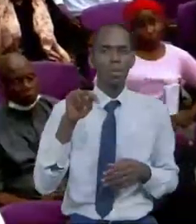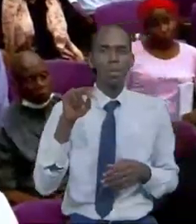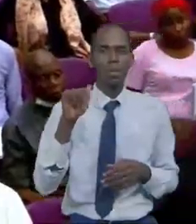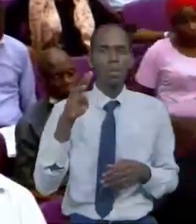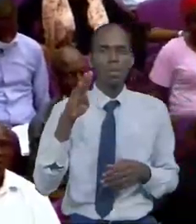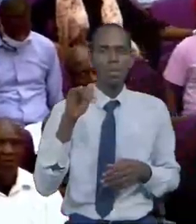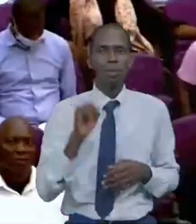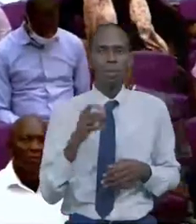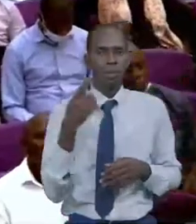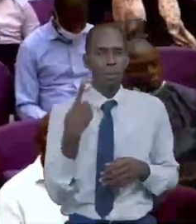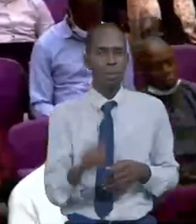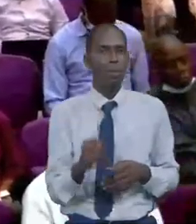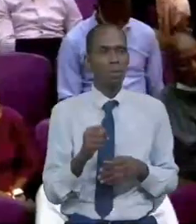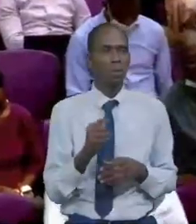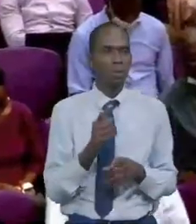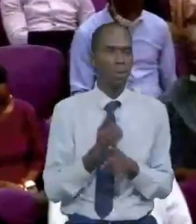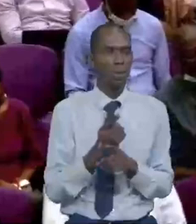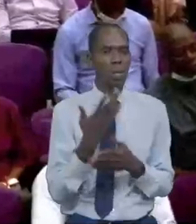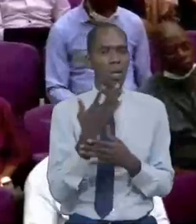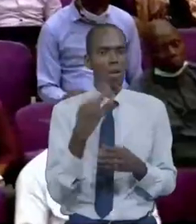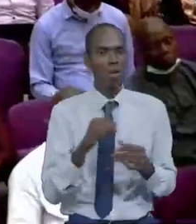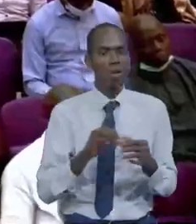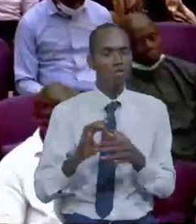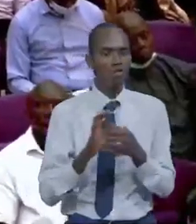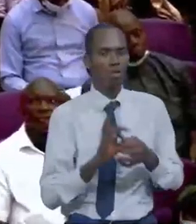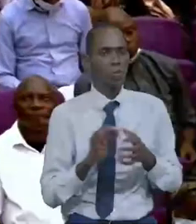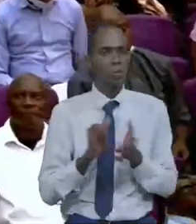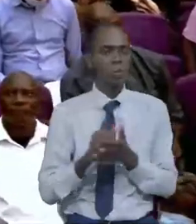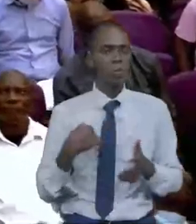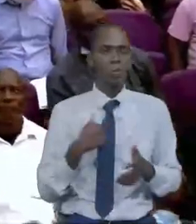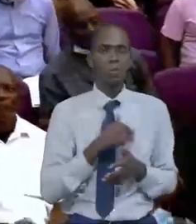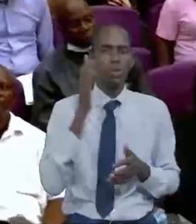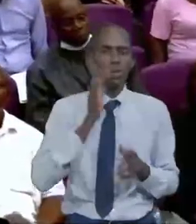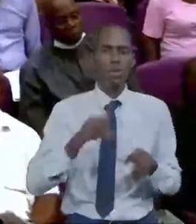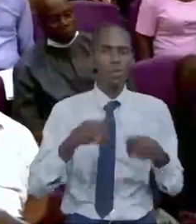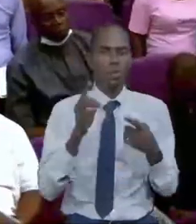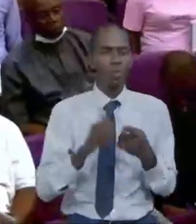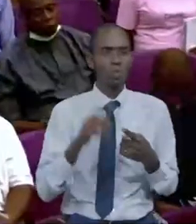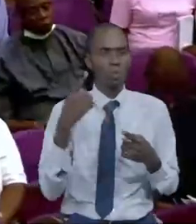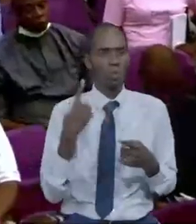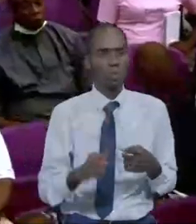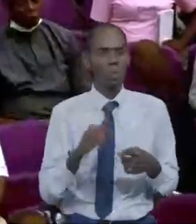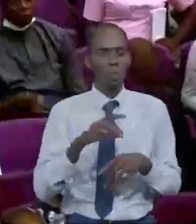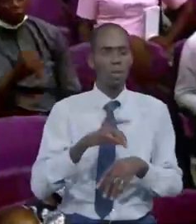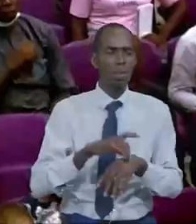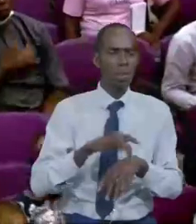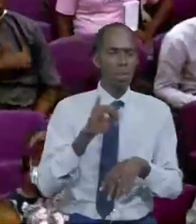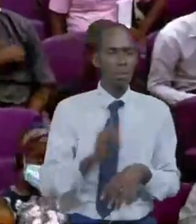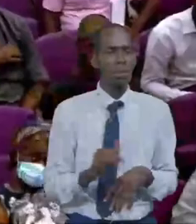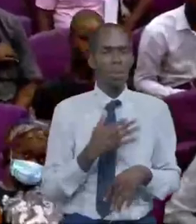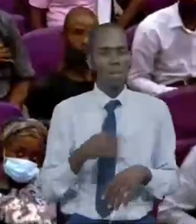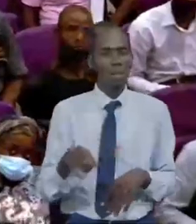que nous allassions. Afin que nous allassions, nous vers les païens et eux vers